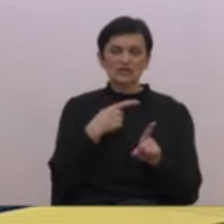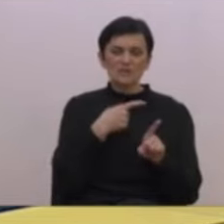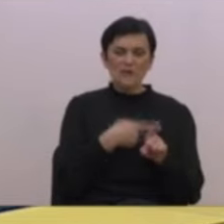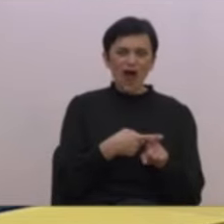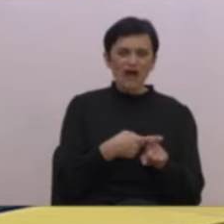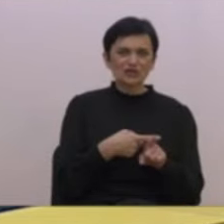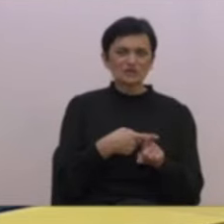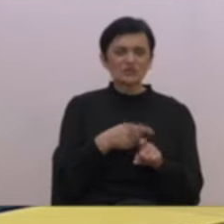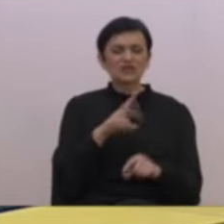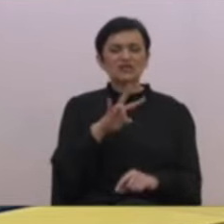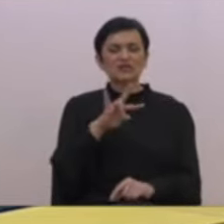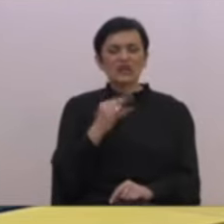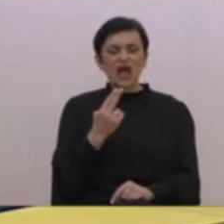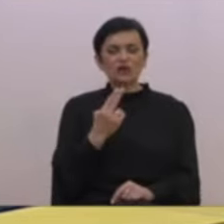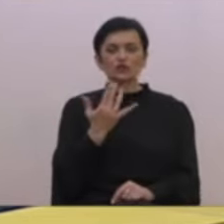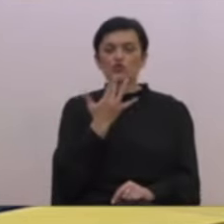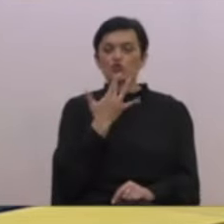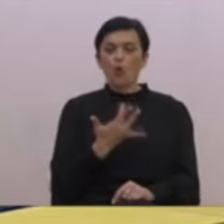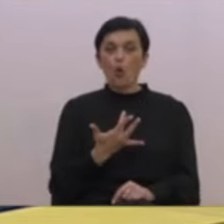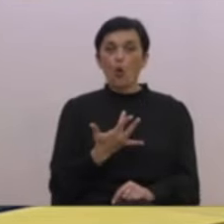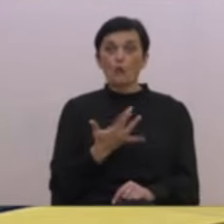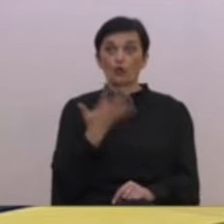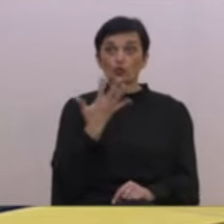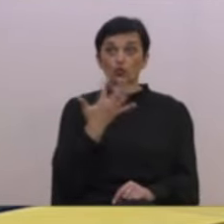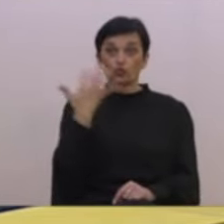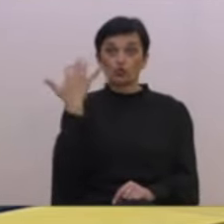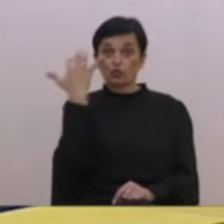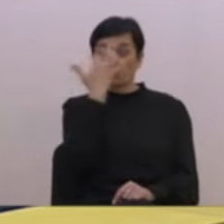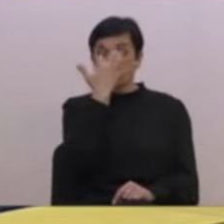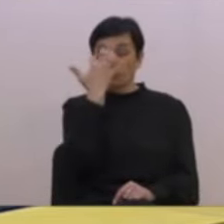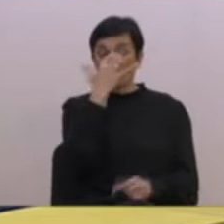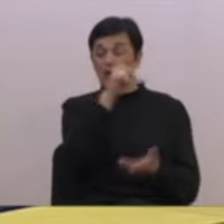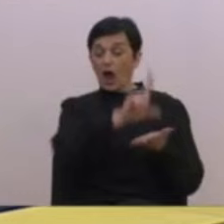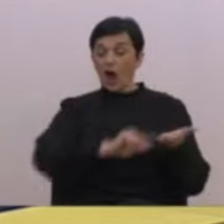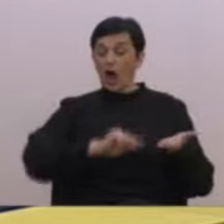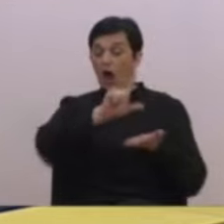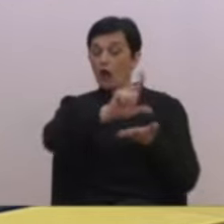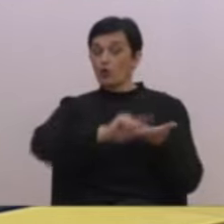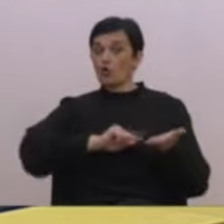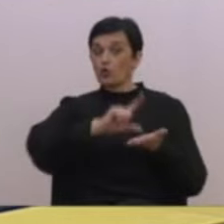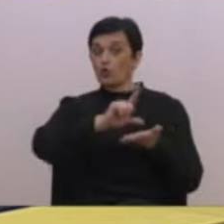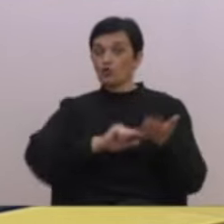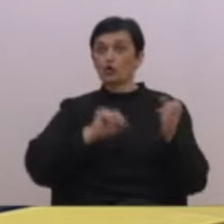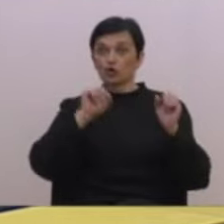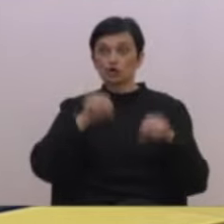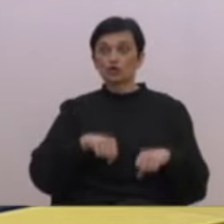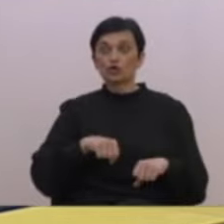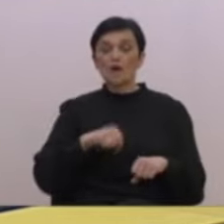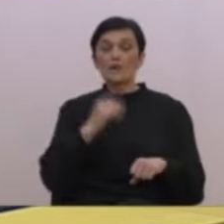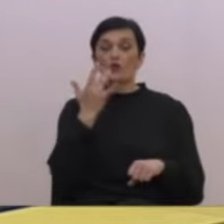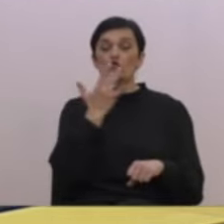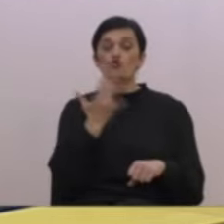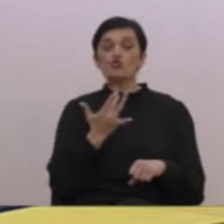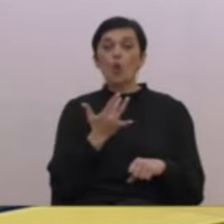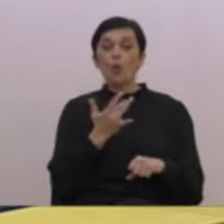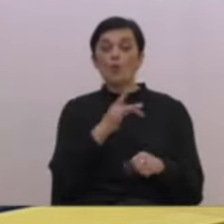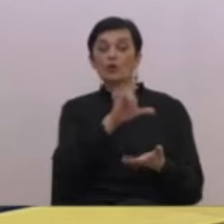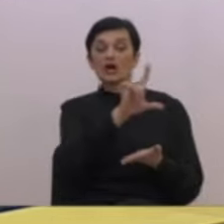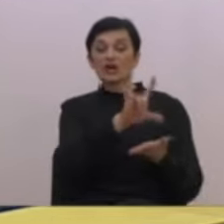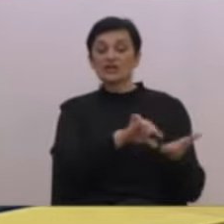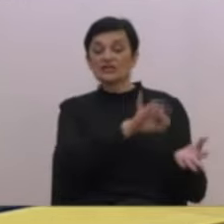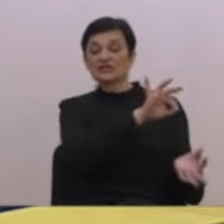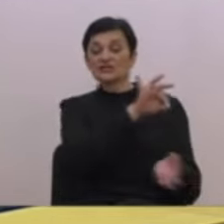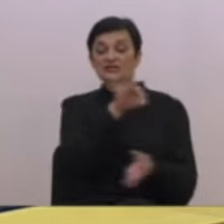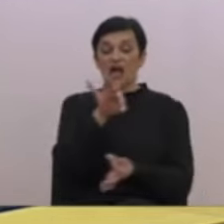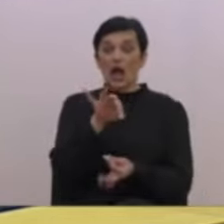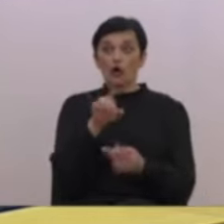ნაციზმის და კომუნიზმის. და ბრმათ თუ აკოპირებ ყველაფერს, ხო შეიძლება შეთქვით კომუნიზმი დააკოპირო. აი ეს კომუნისტური